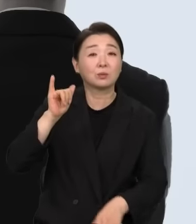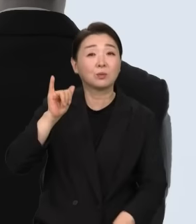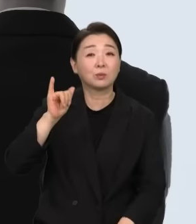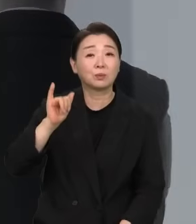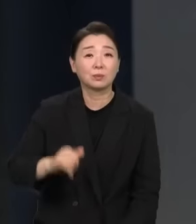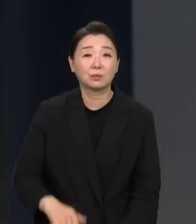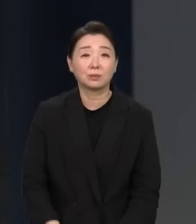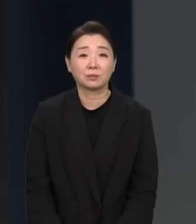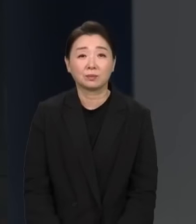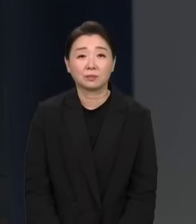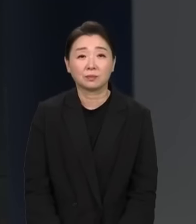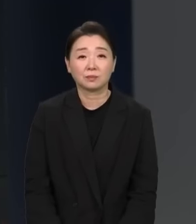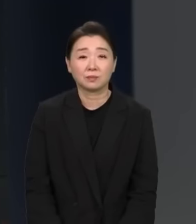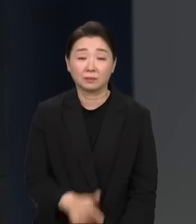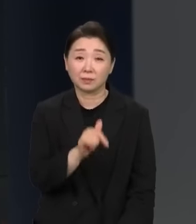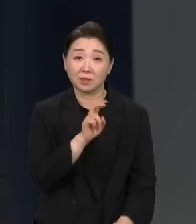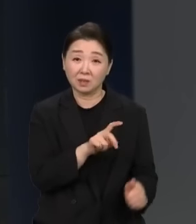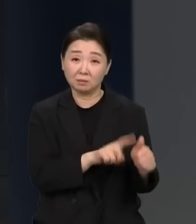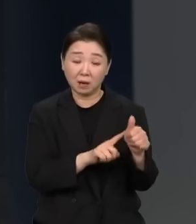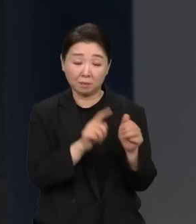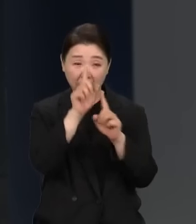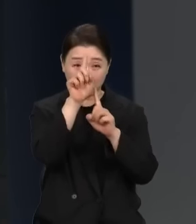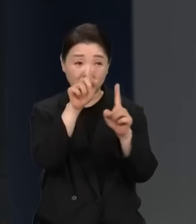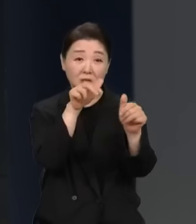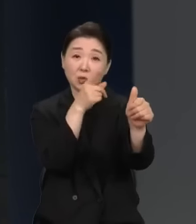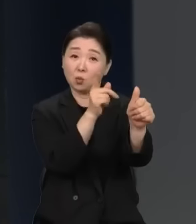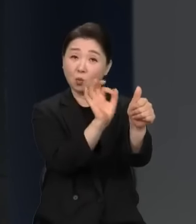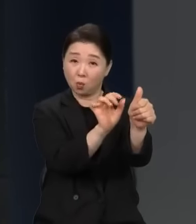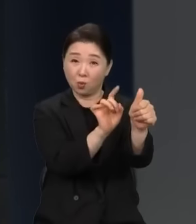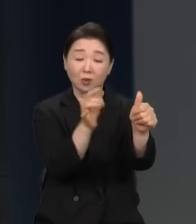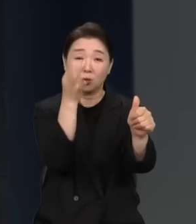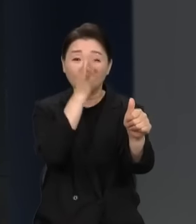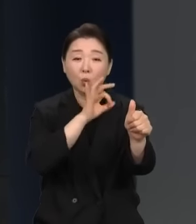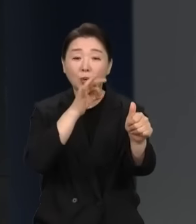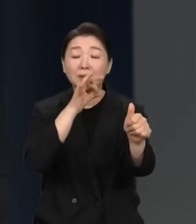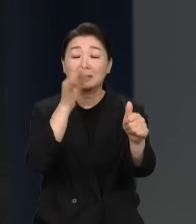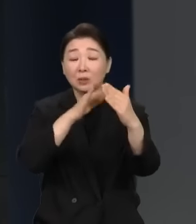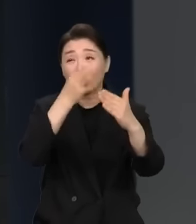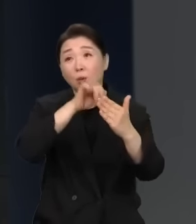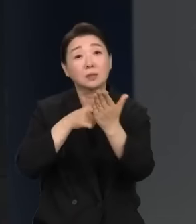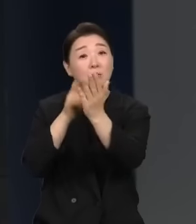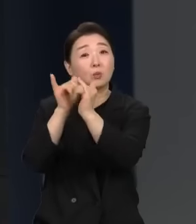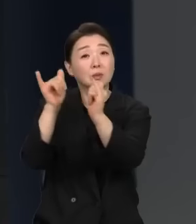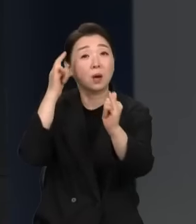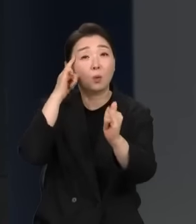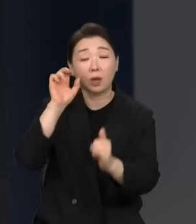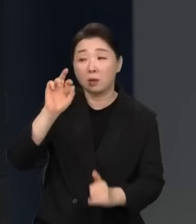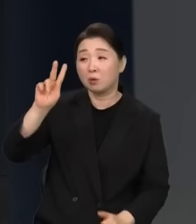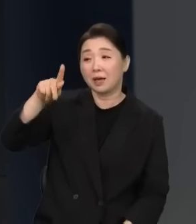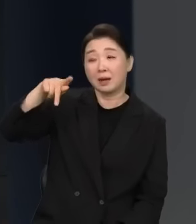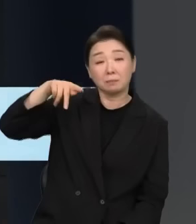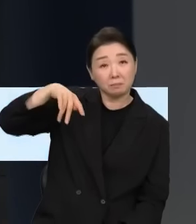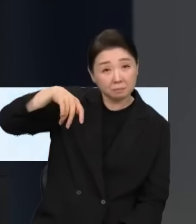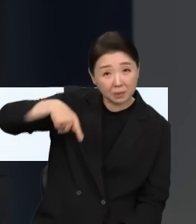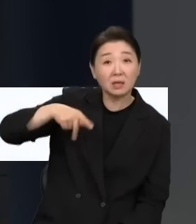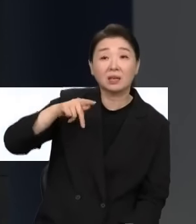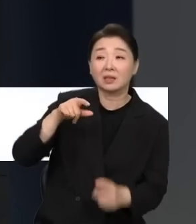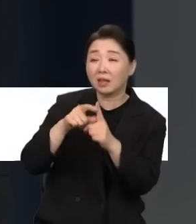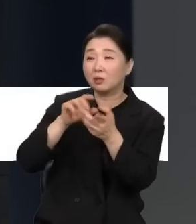언론이이네 자 임전 사단장은 이종훈 씨에게 반문한 공익신고자 있잖아요 공익 신고자가 왜 vip 아는 단어를 써서